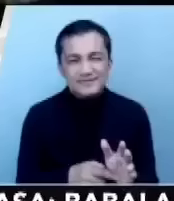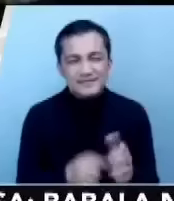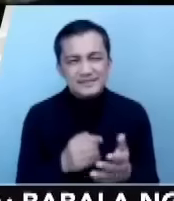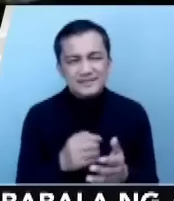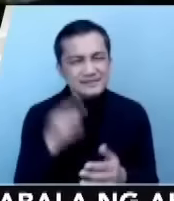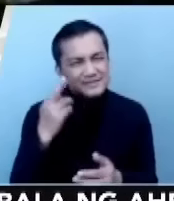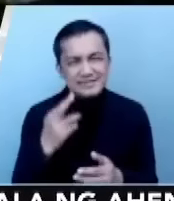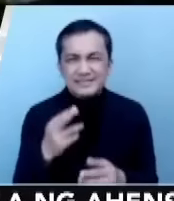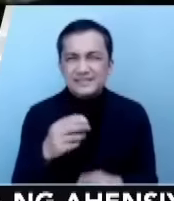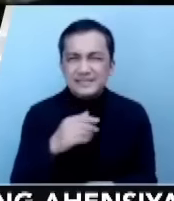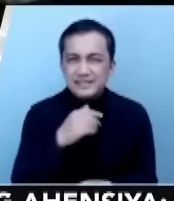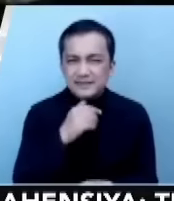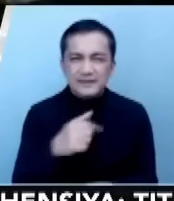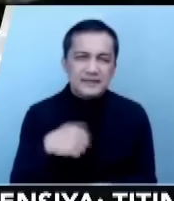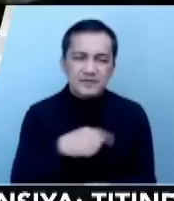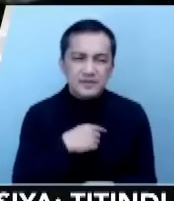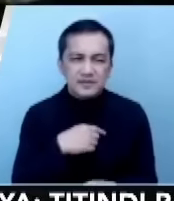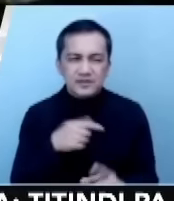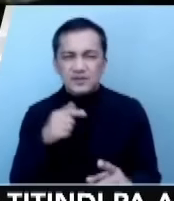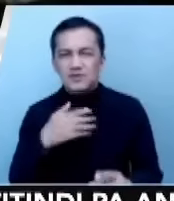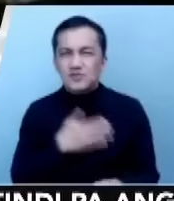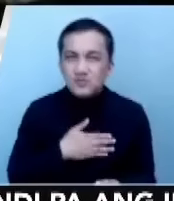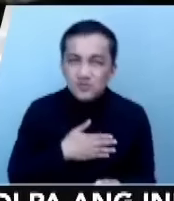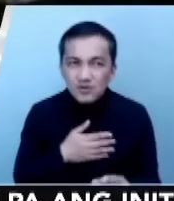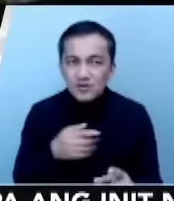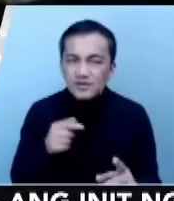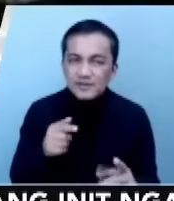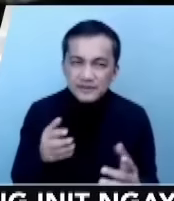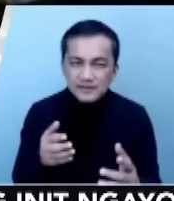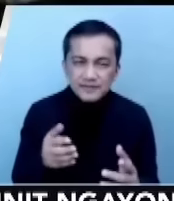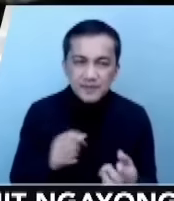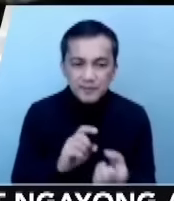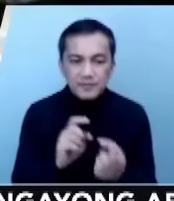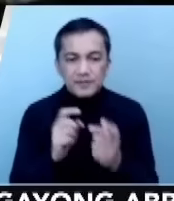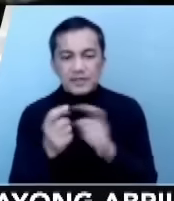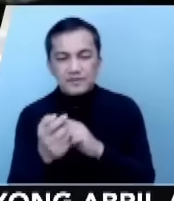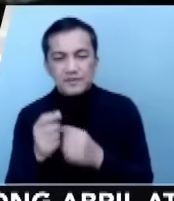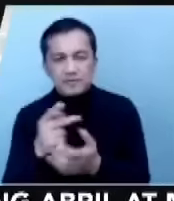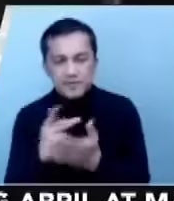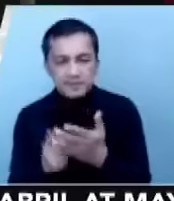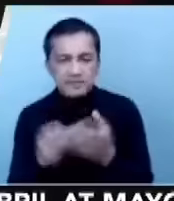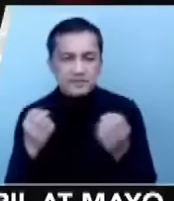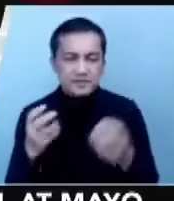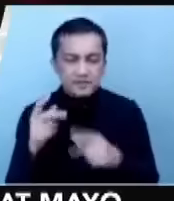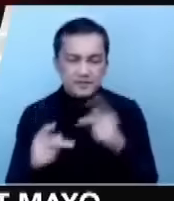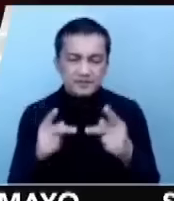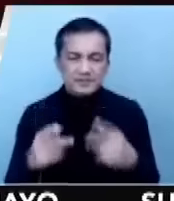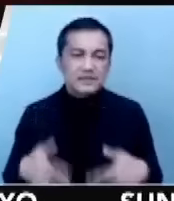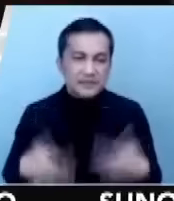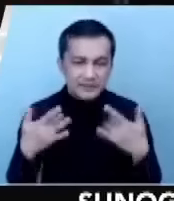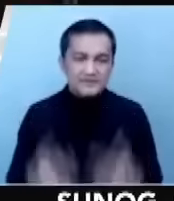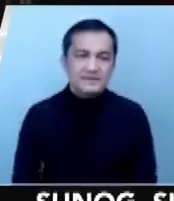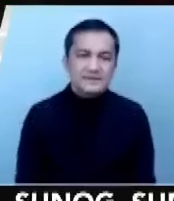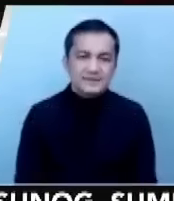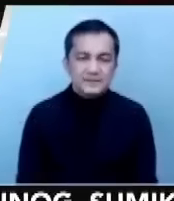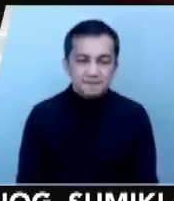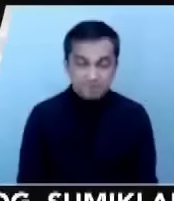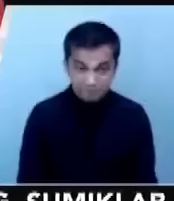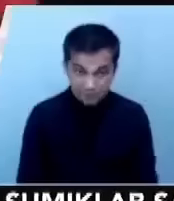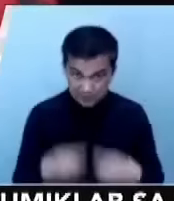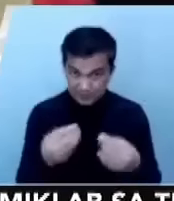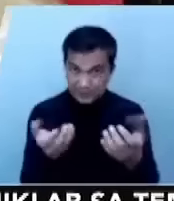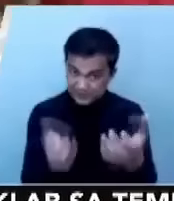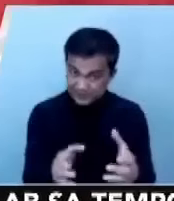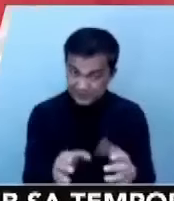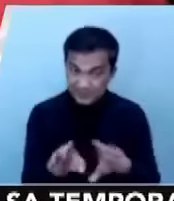namin intention. It became a part of so many people's lives. Kung bibigyan ng chance, open din